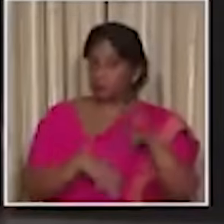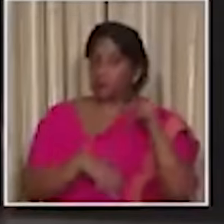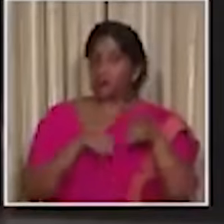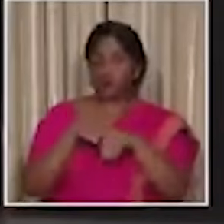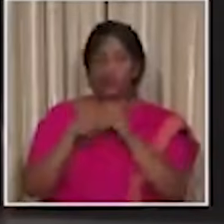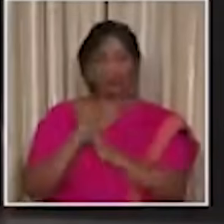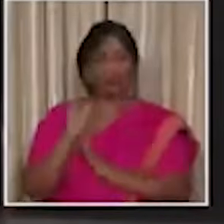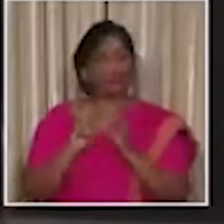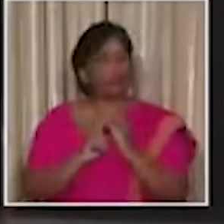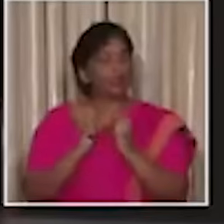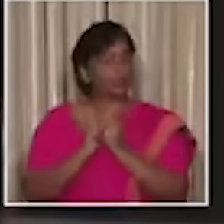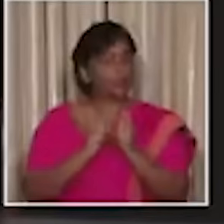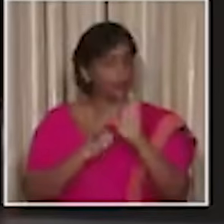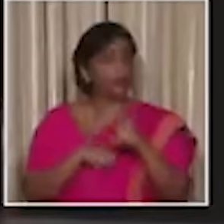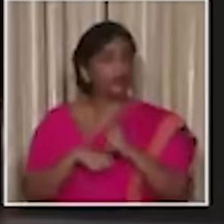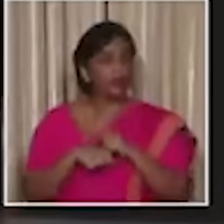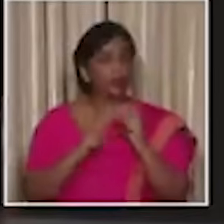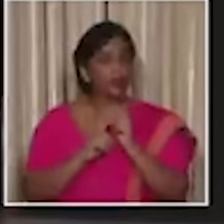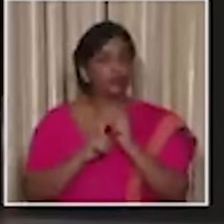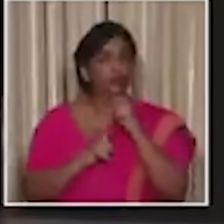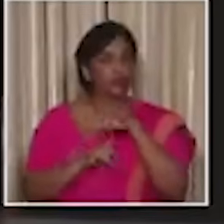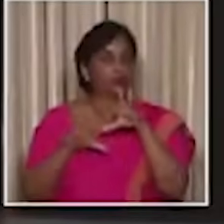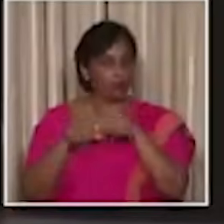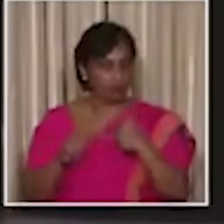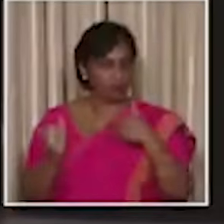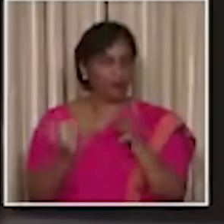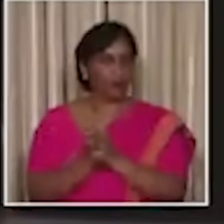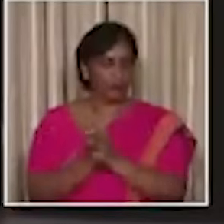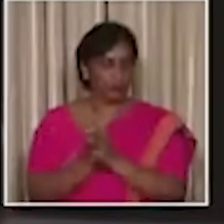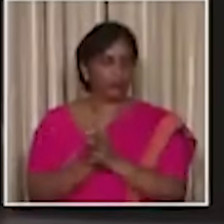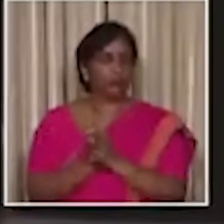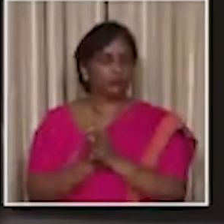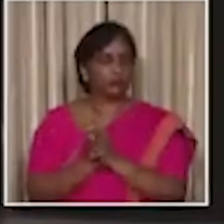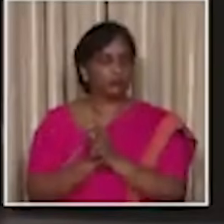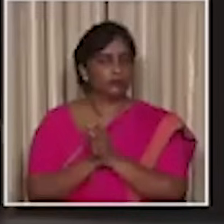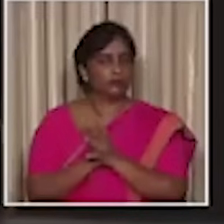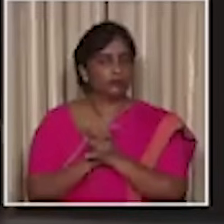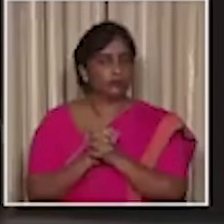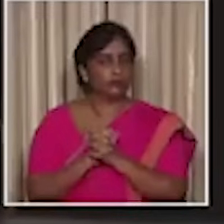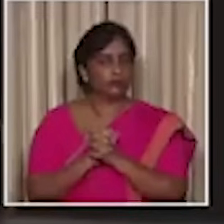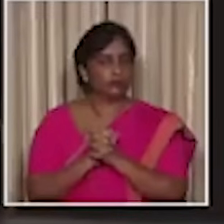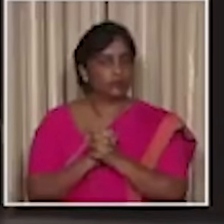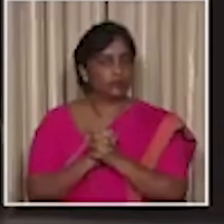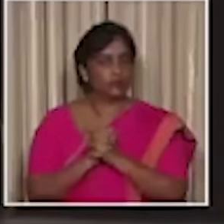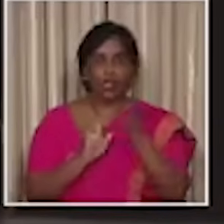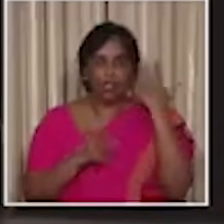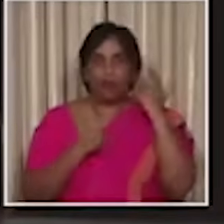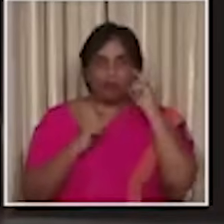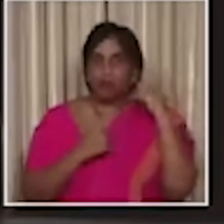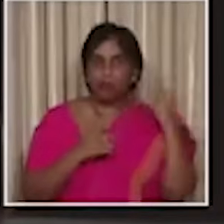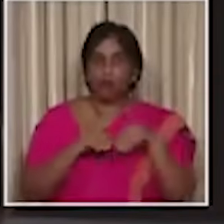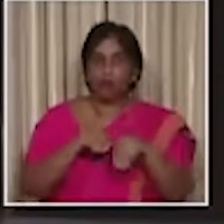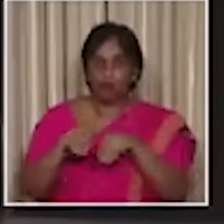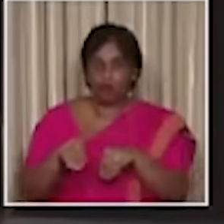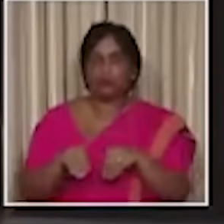කුෂිකාර්ම ඇමතිවරයා හැටියට කටයුතු කරන කාලෙත් පොස්ෆේට් එක තිබ්බේ එතුමා යටතේ ඒ වගේම ආයෙ වෙලාවයි තිබ්බේ නැත් ඒ වෙලාවේ මම දන්නේ කුෂිකාර්ම ඇමතිවිලා